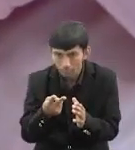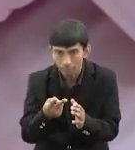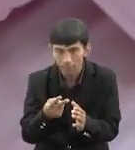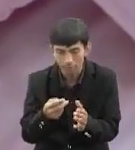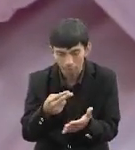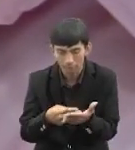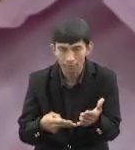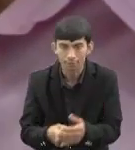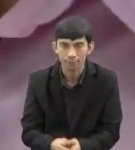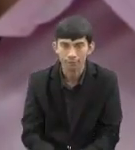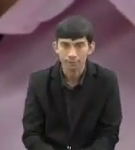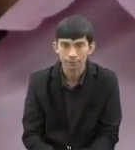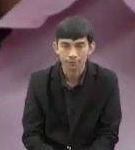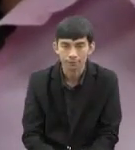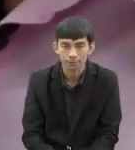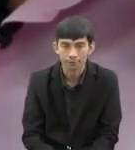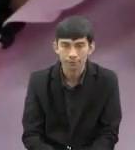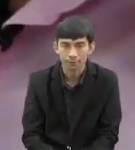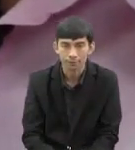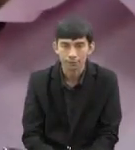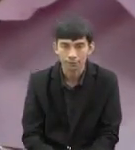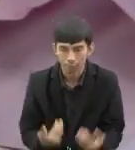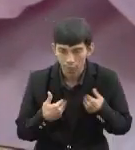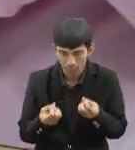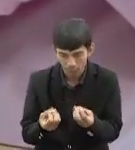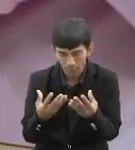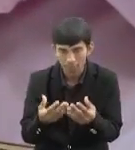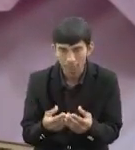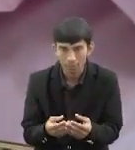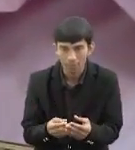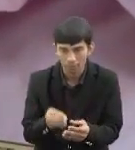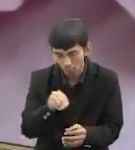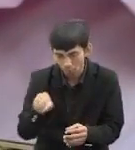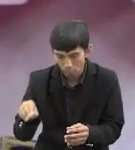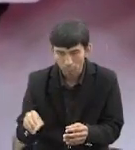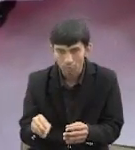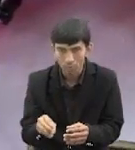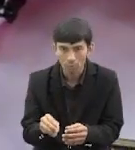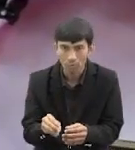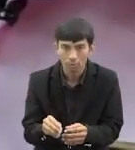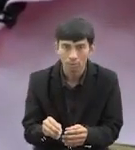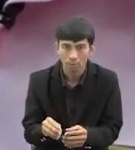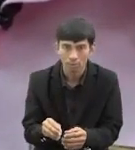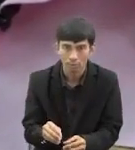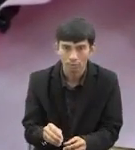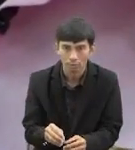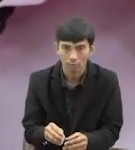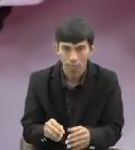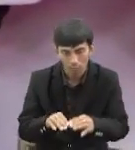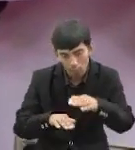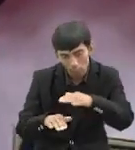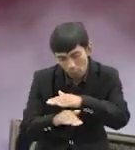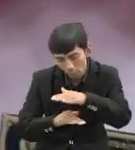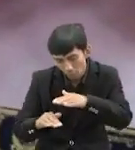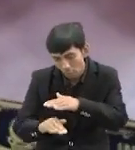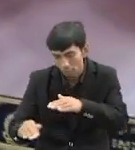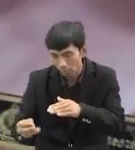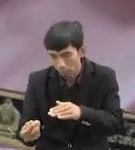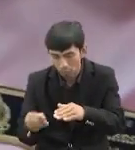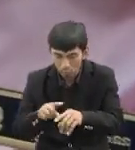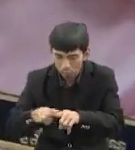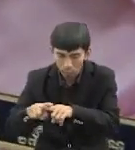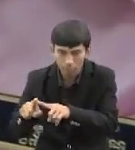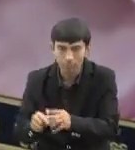chà miên trá nâng con nó miên đầm nam đam đô nè lỡ tì tăng sẵn thạc đầy xên xên khá nìa mẹ nè con